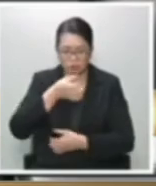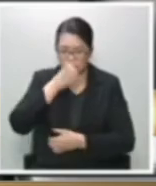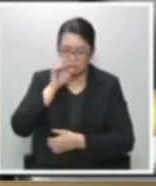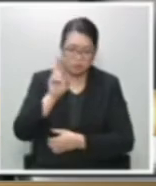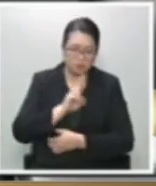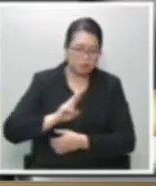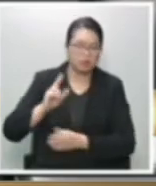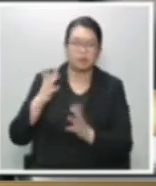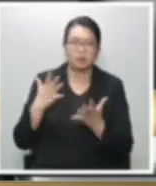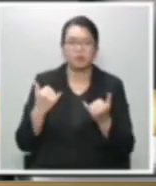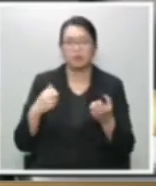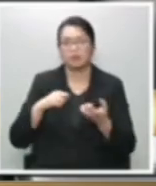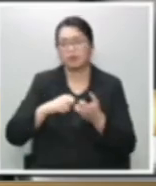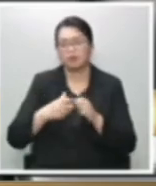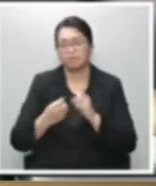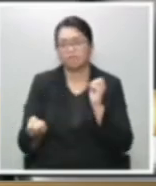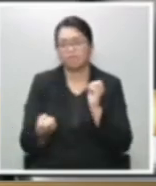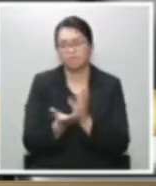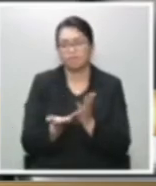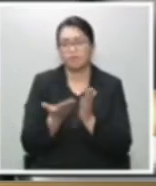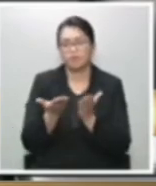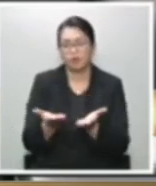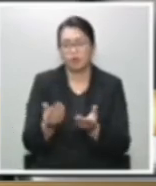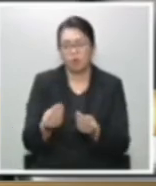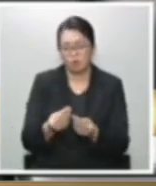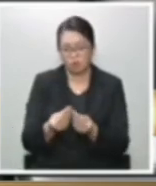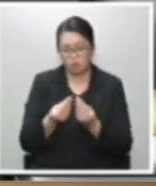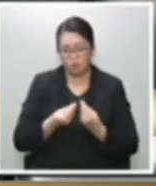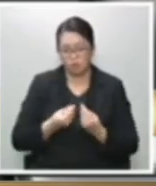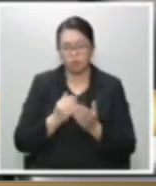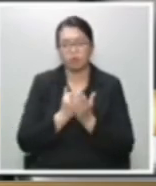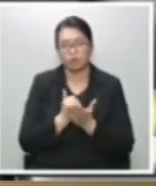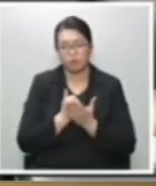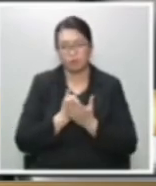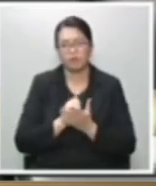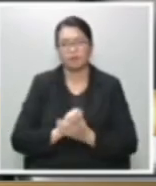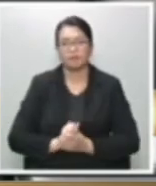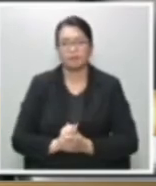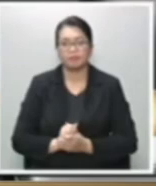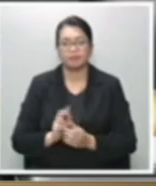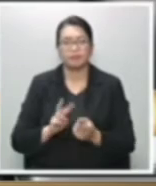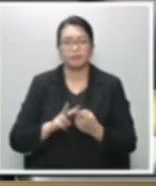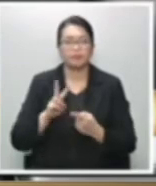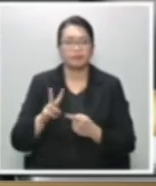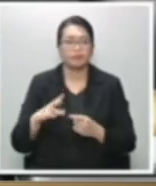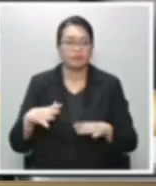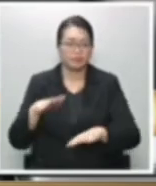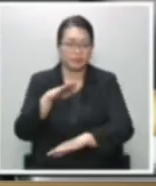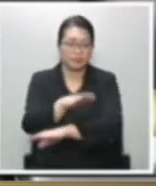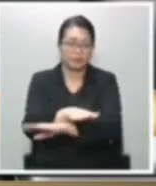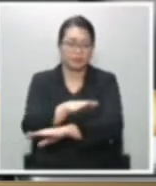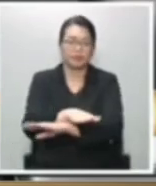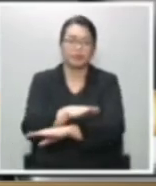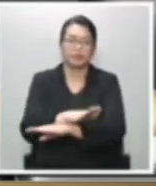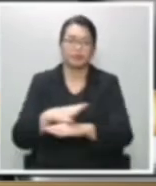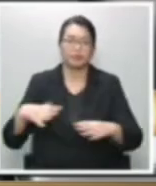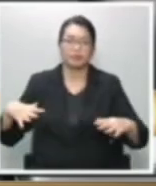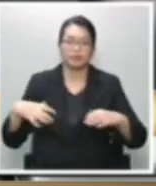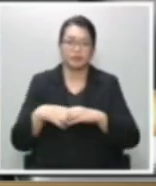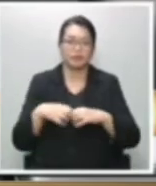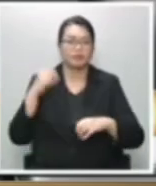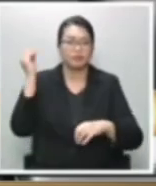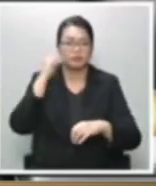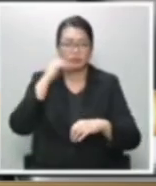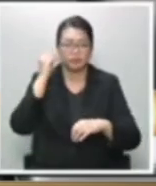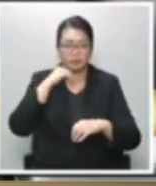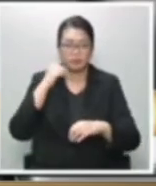องบัวลำภูผ่านพ้นวิกฤตทางภัยแล้งไปได้ด้วยครับเรื่องที่2ครับเป็นเรื่องอุบัติเหตุบริเวณแยกบ้านนุ่นม่วงตำบลนนเมืองอำเภอนากล